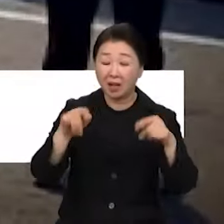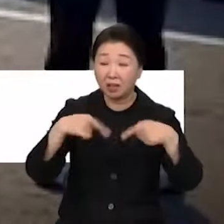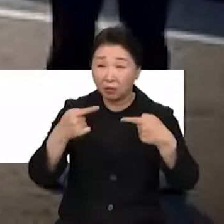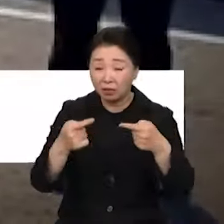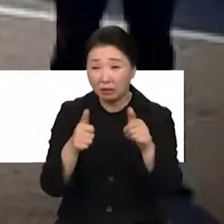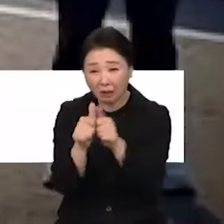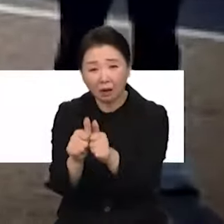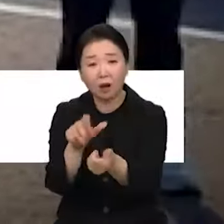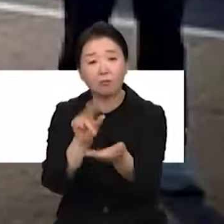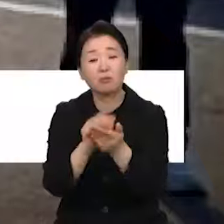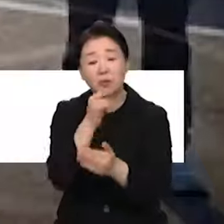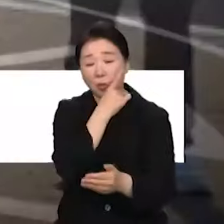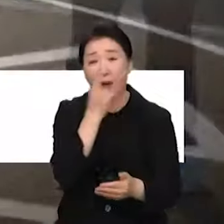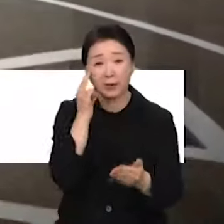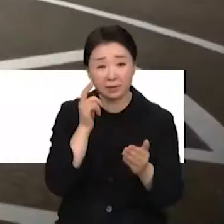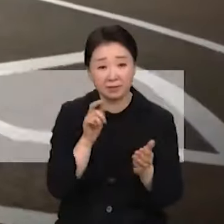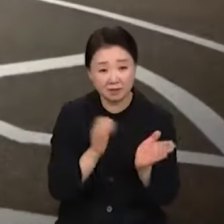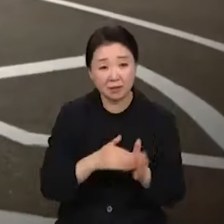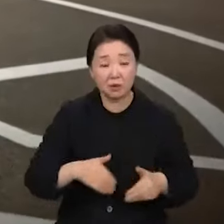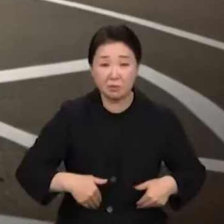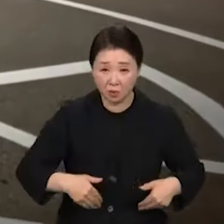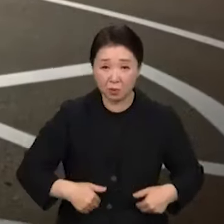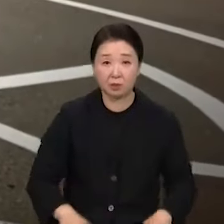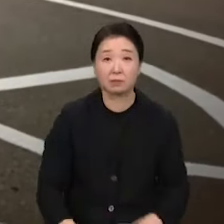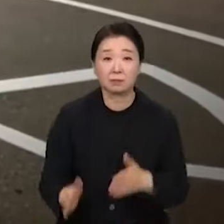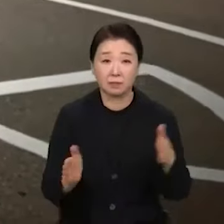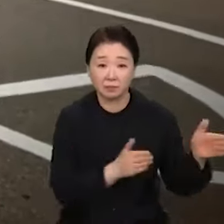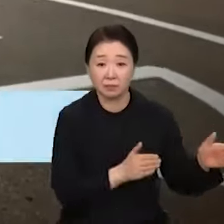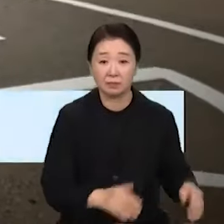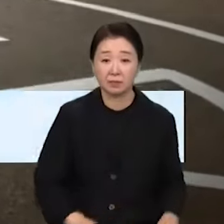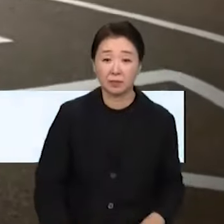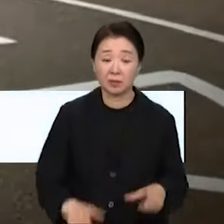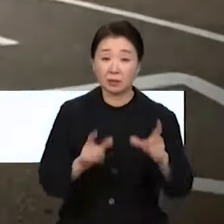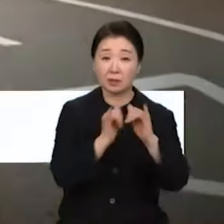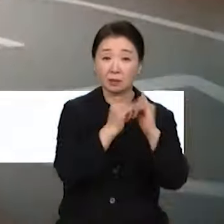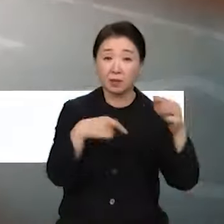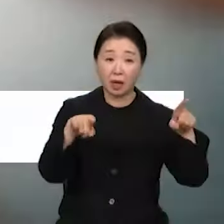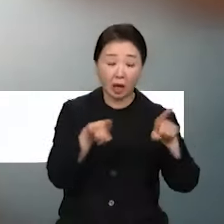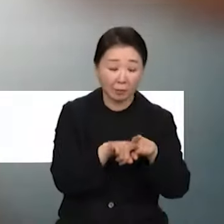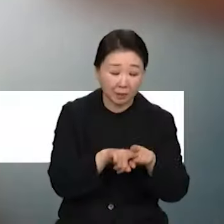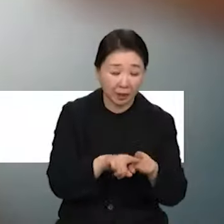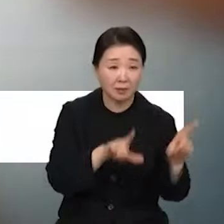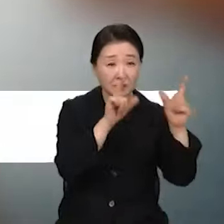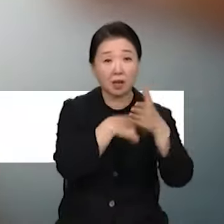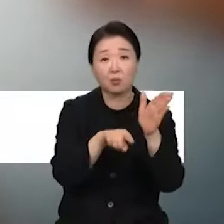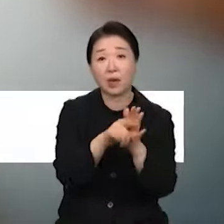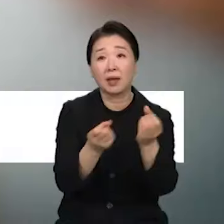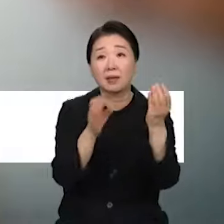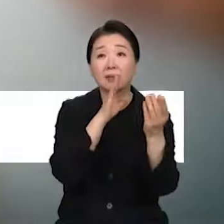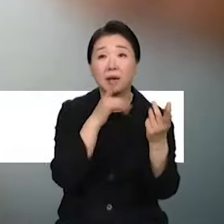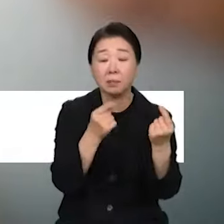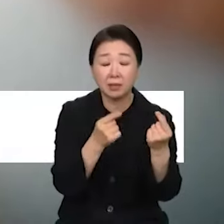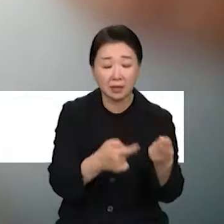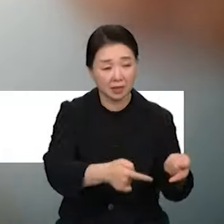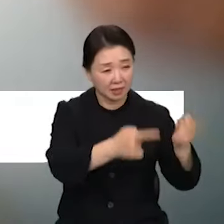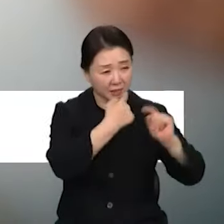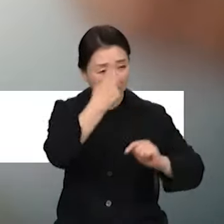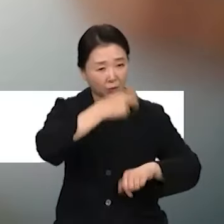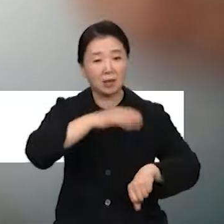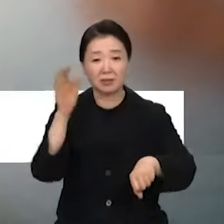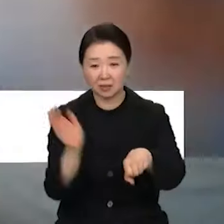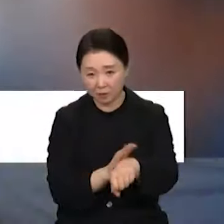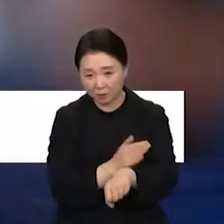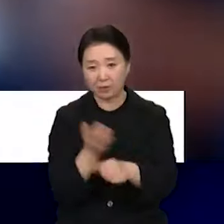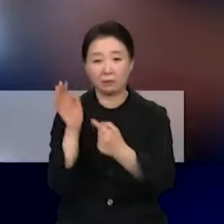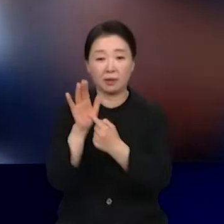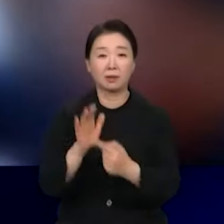보고 하겠습니다. 원전 측은 지역 주민과 상생을 위한 행사였지만 참가자 관리를 잘못했다고